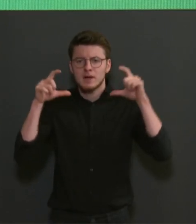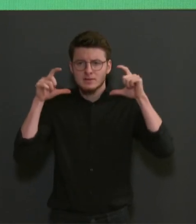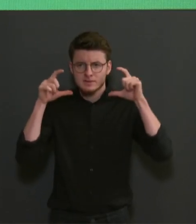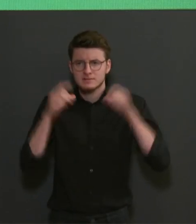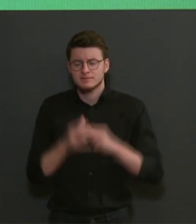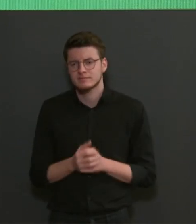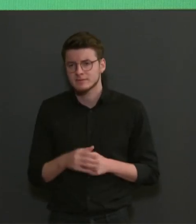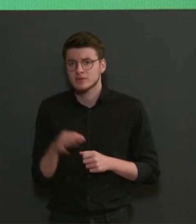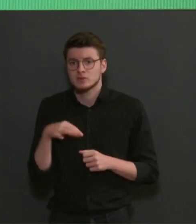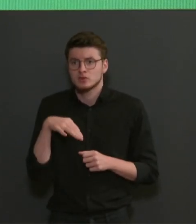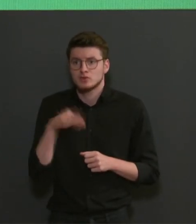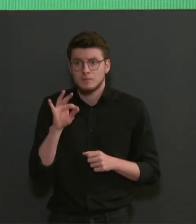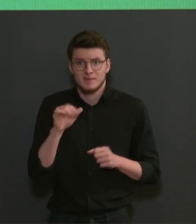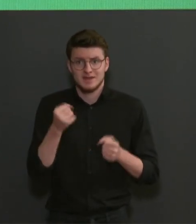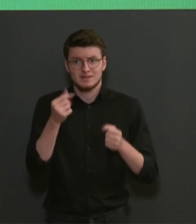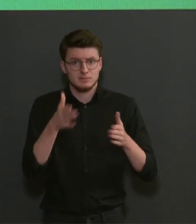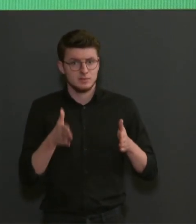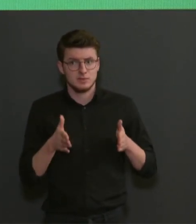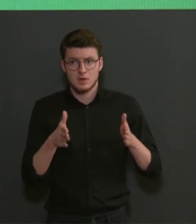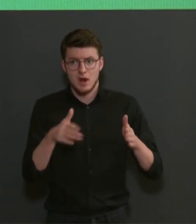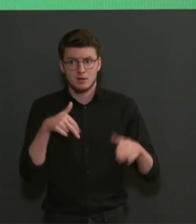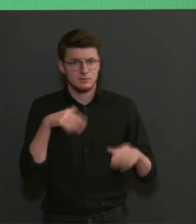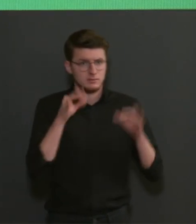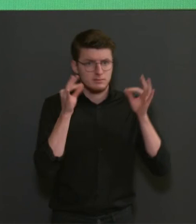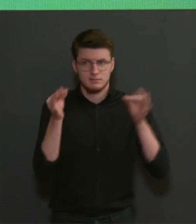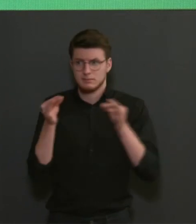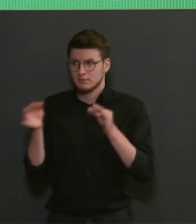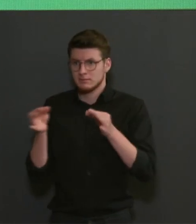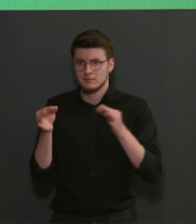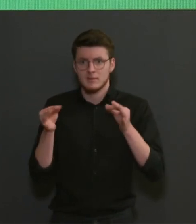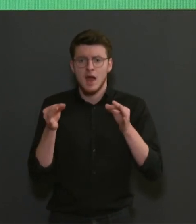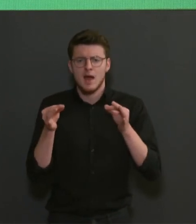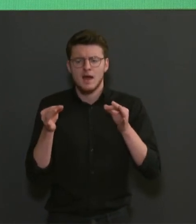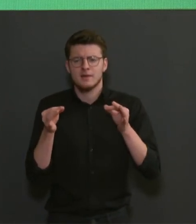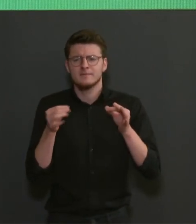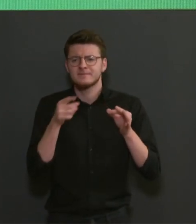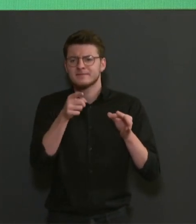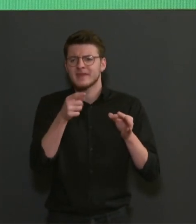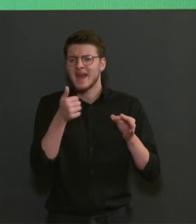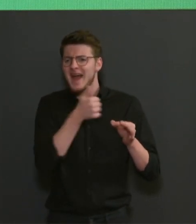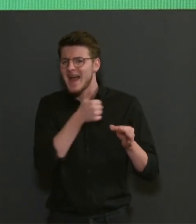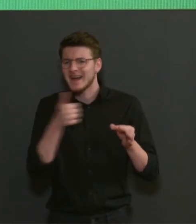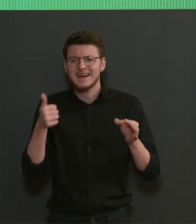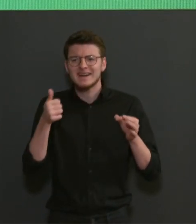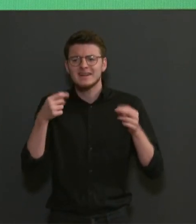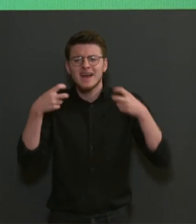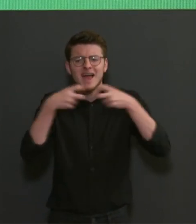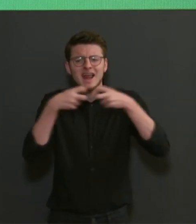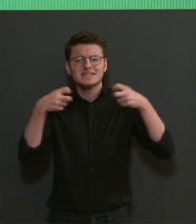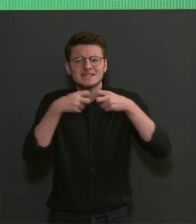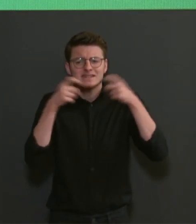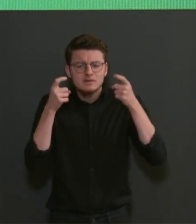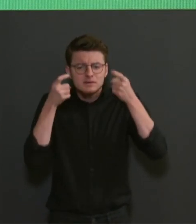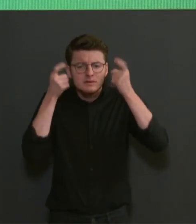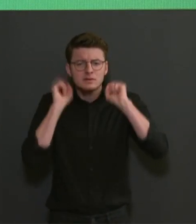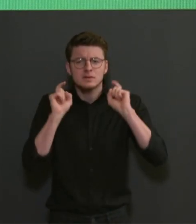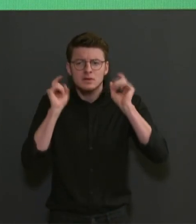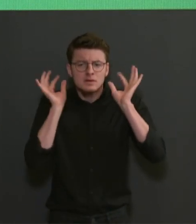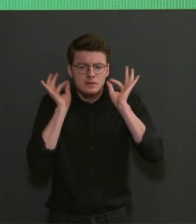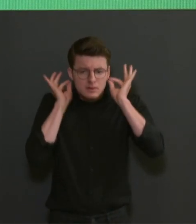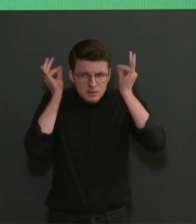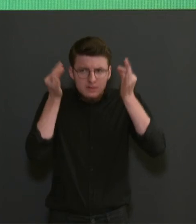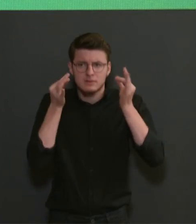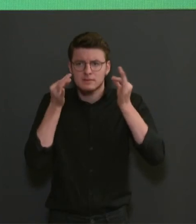bijvoorbeeld wanneer we op straat lopen. En dan is het een goed idee om het masker enkel aan de elastieken vast te nemen of aan de